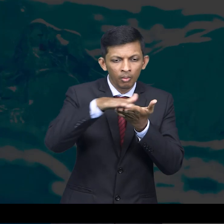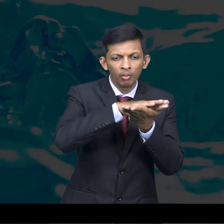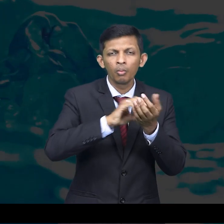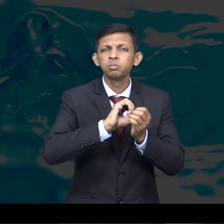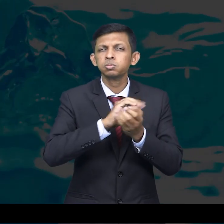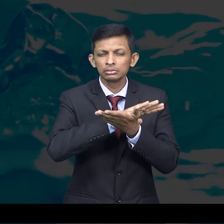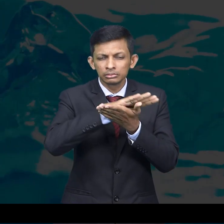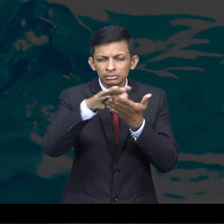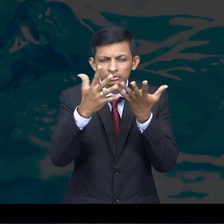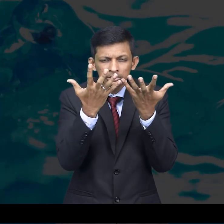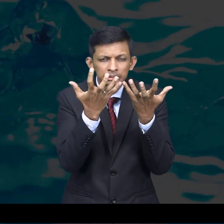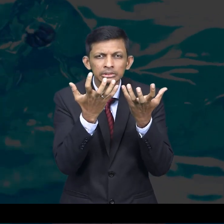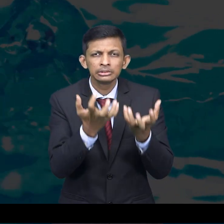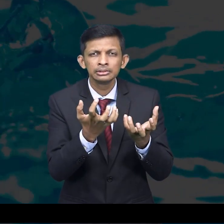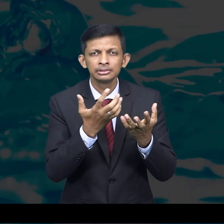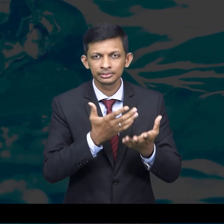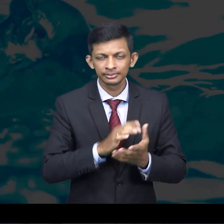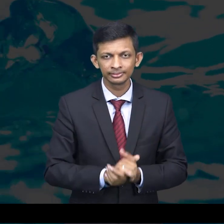दुष्काळ,